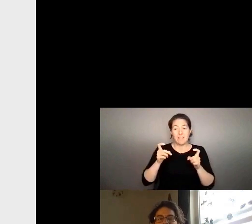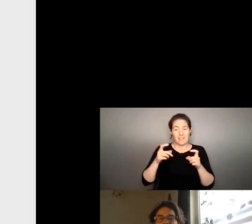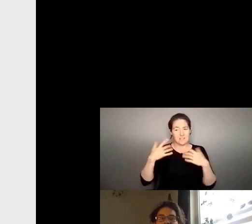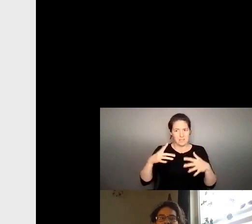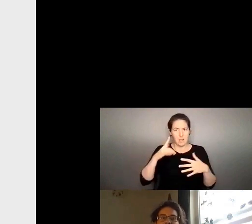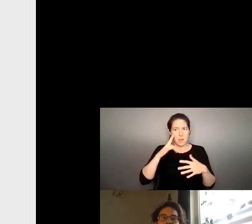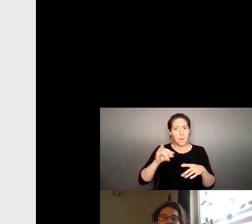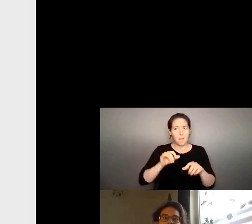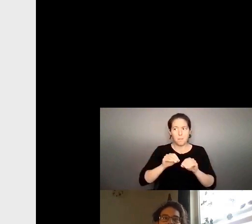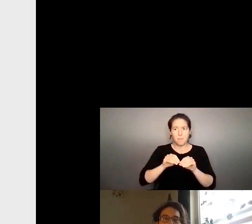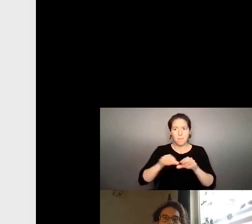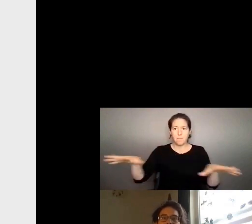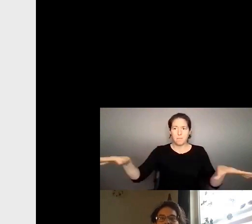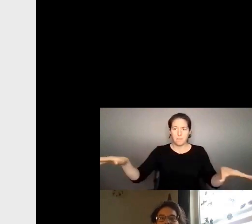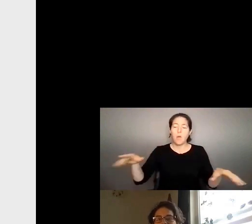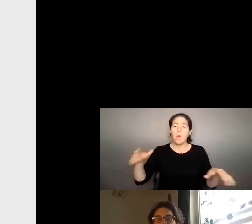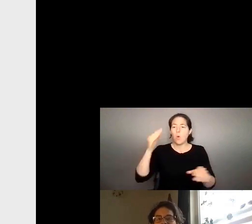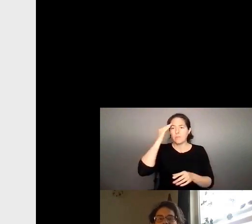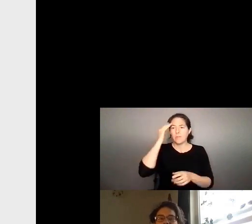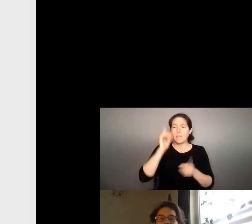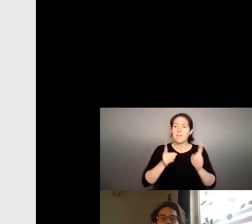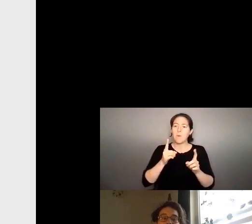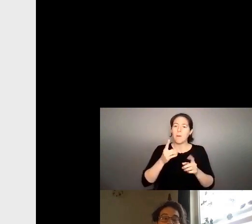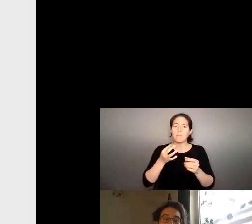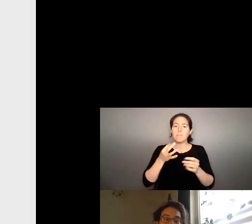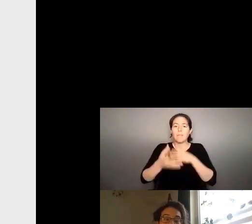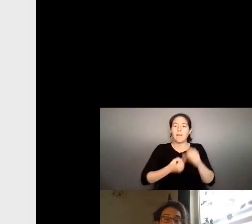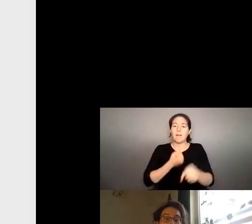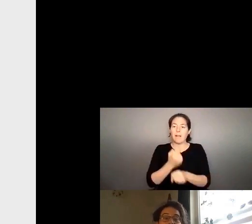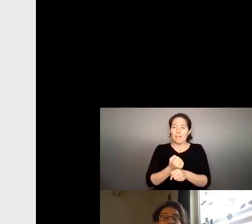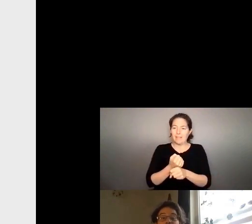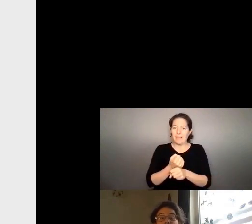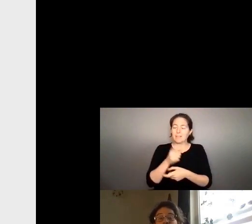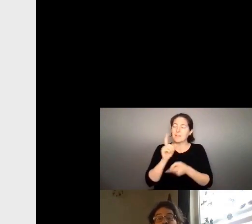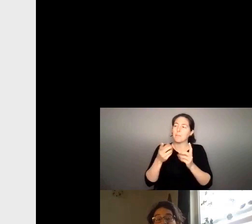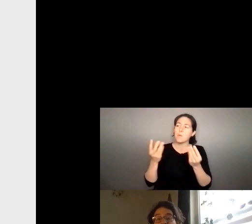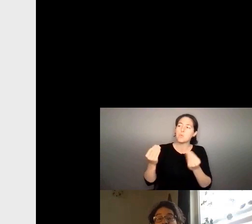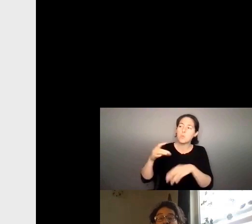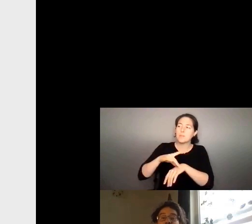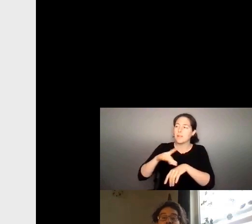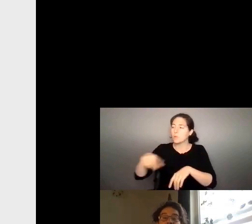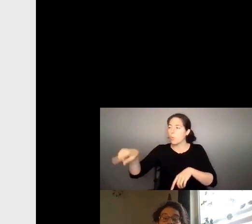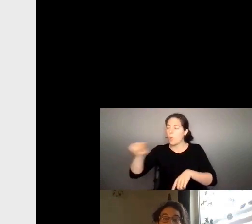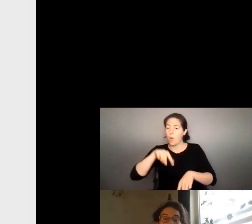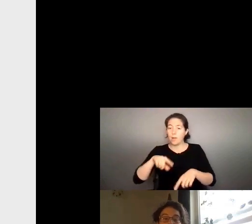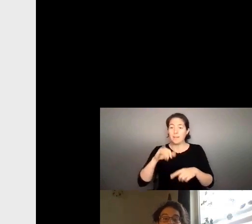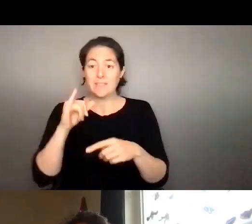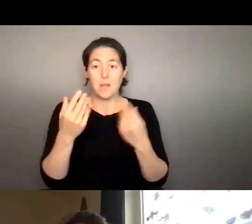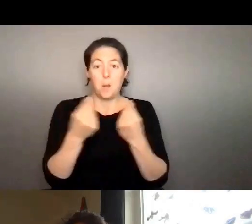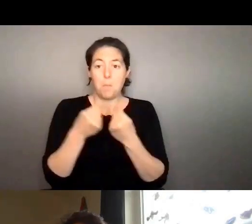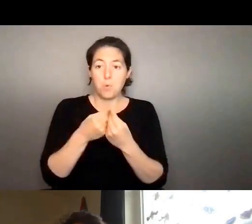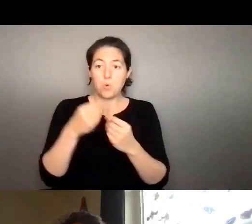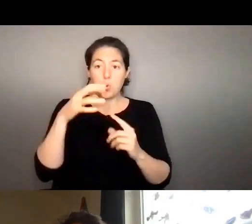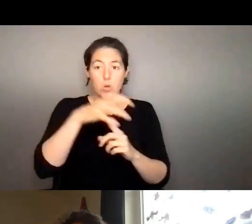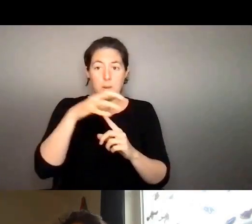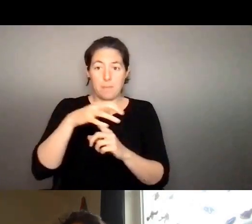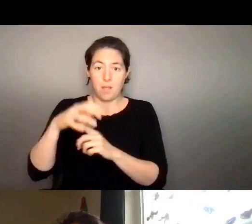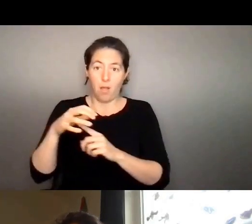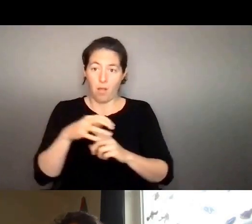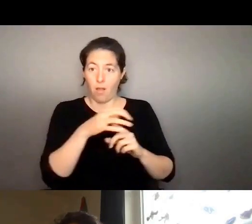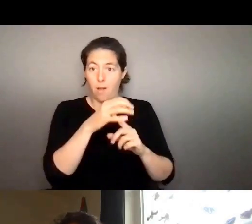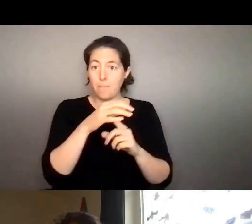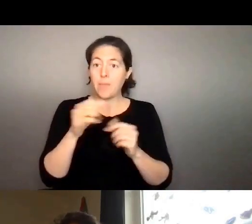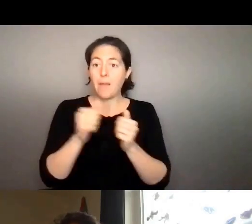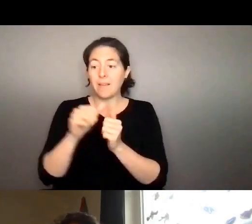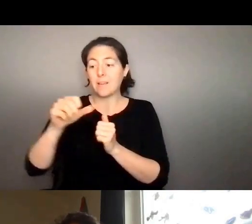fulgurantes. Donc, on sait qu'à certains moments de l'année, dans certains territoires, quand beaucoup de champignons sporulent en même temps, libèrent